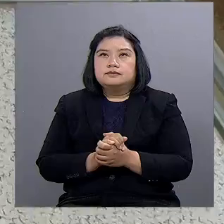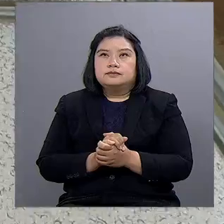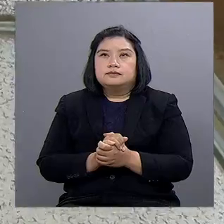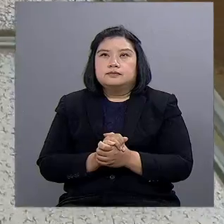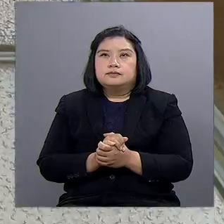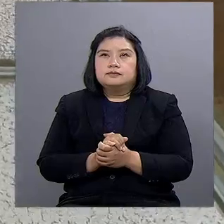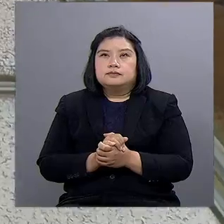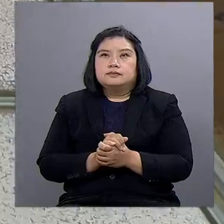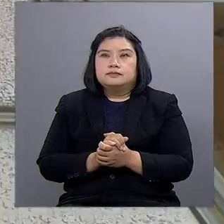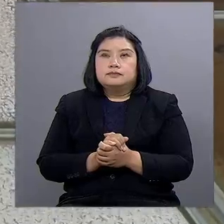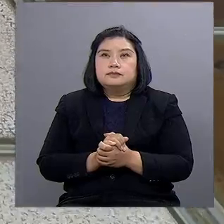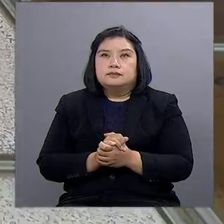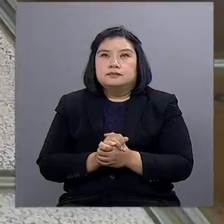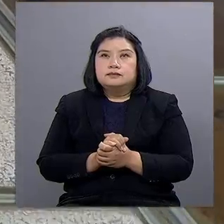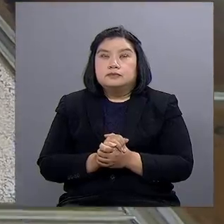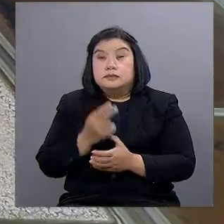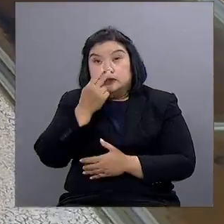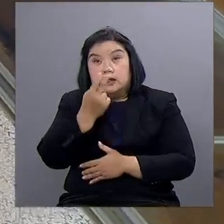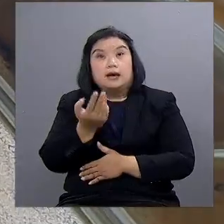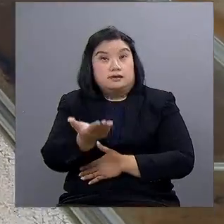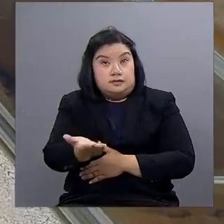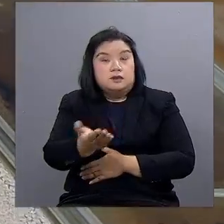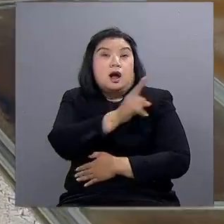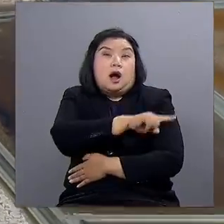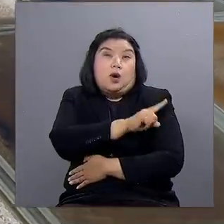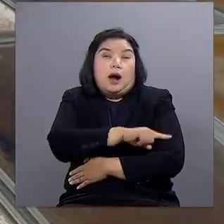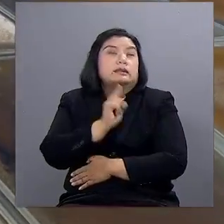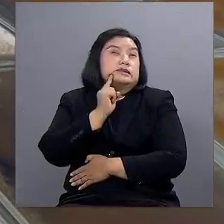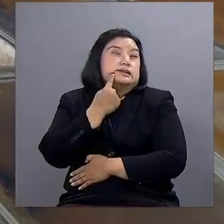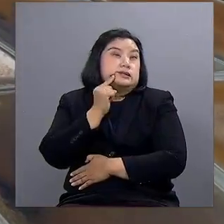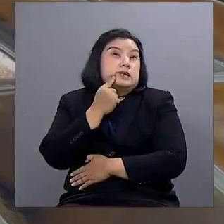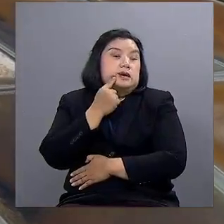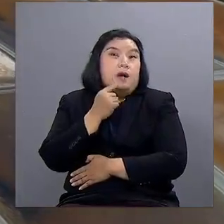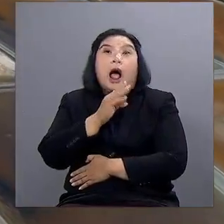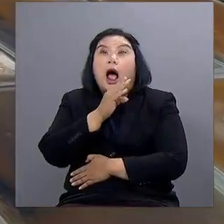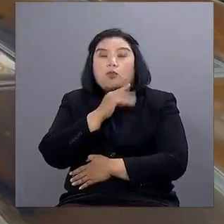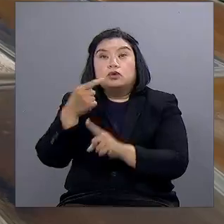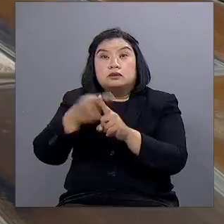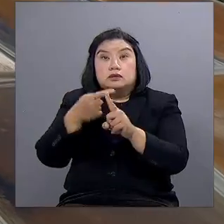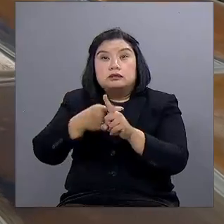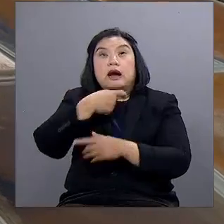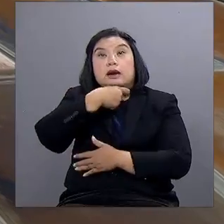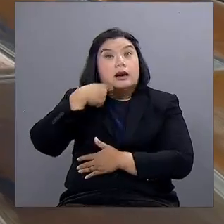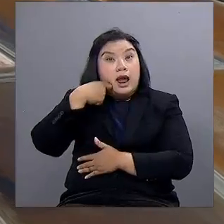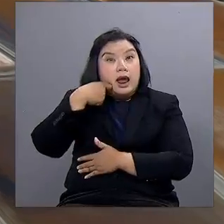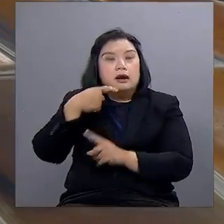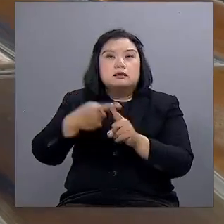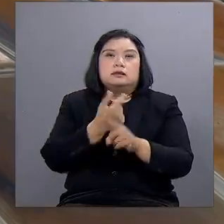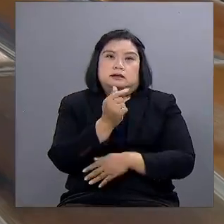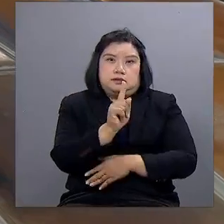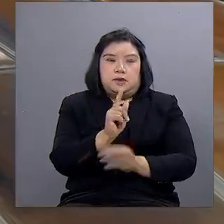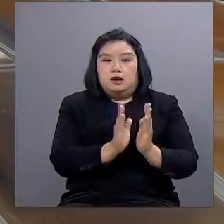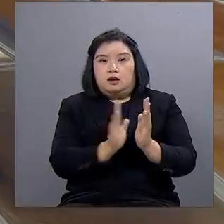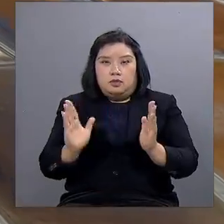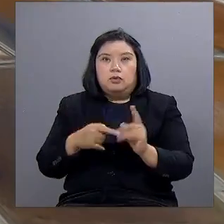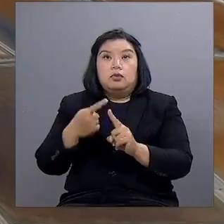พื้นนาที่ผู้ชมกำลังเห็นกันอยู่นี้ถ้ามาในช่วงฤดูแล้งตั้งแต่ต้นเดือนพฤศจิกายนถึงประมาณกลางเดือนพฤษภา